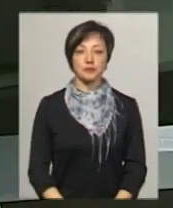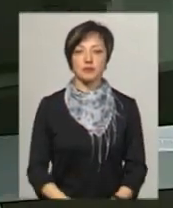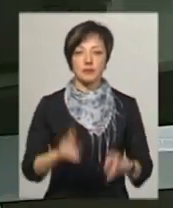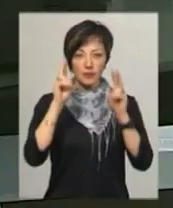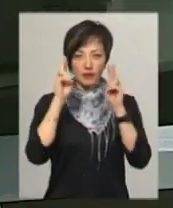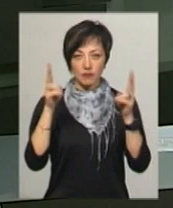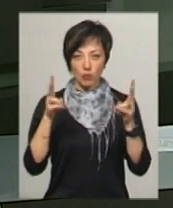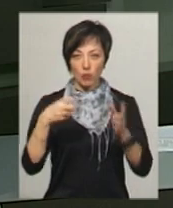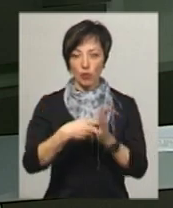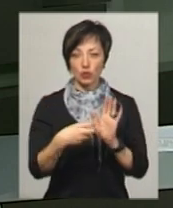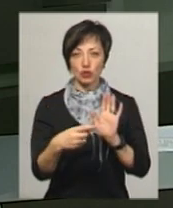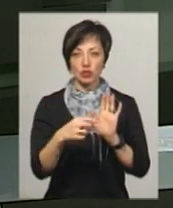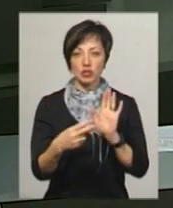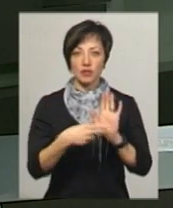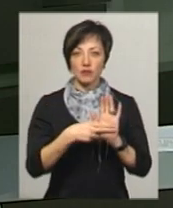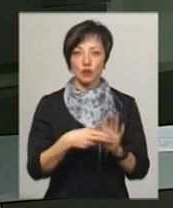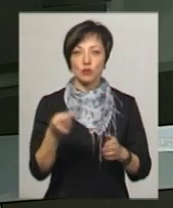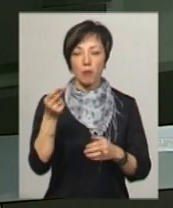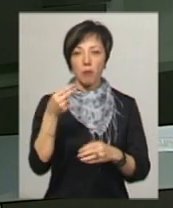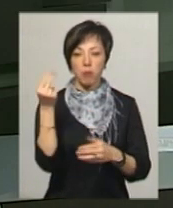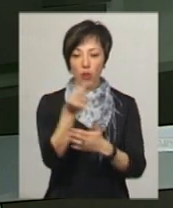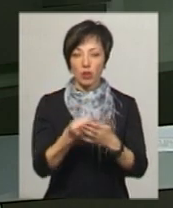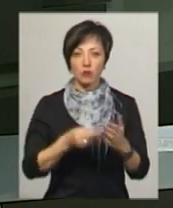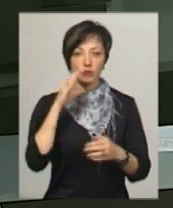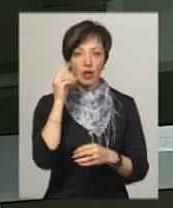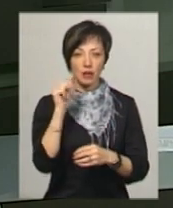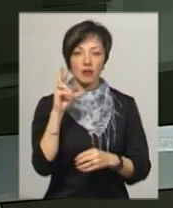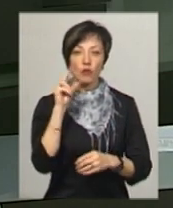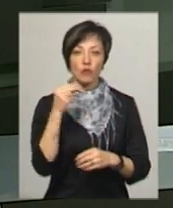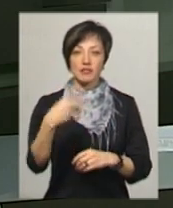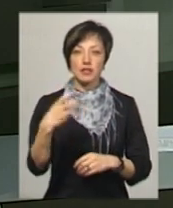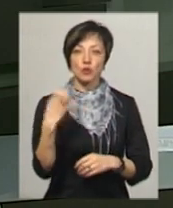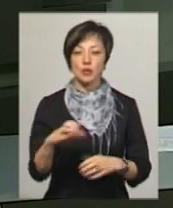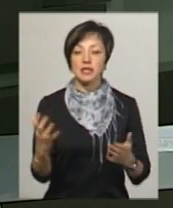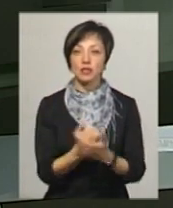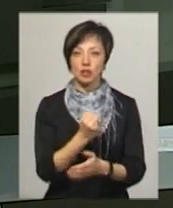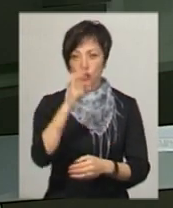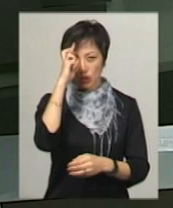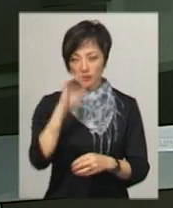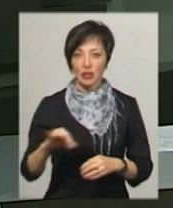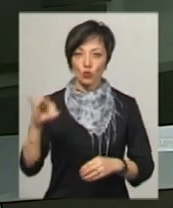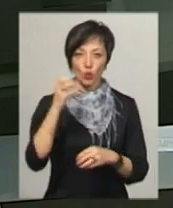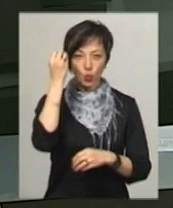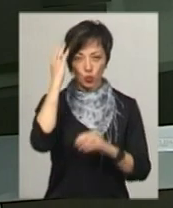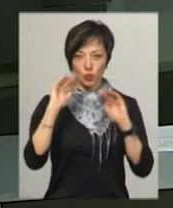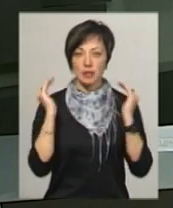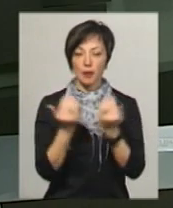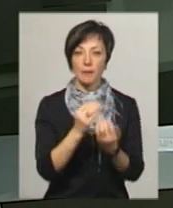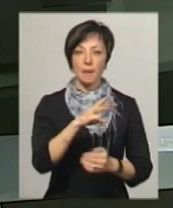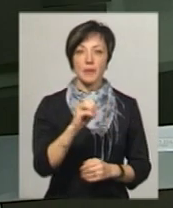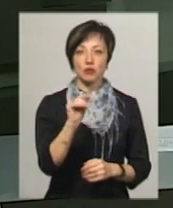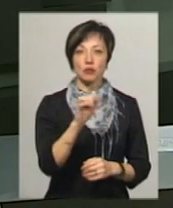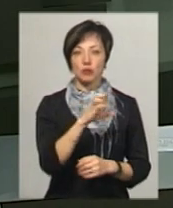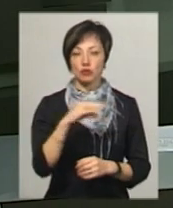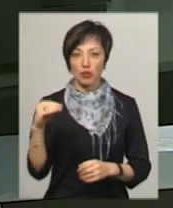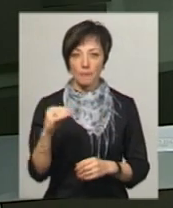Невідому поштівку із портретом Тараса Шевченка, датовану початком ХХ століття, знайшли у Державному історико-культурному заповіднику